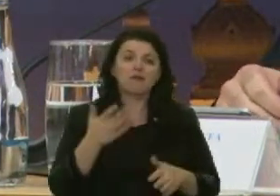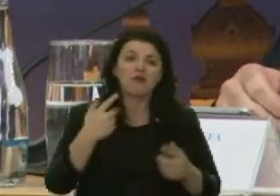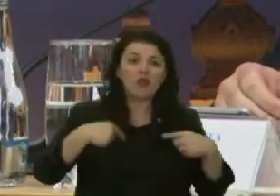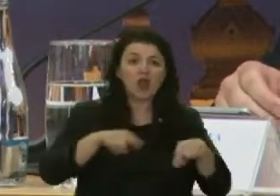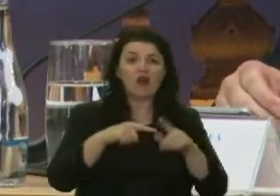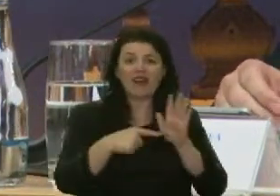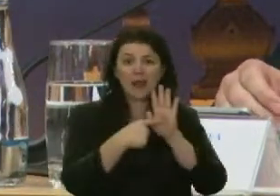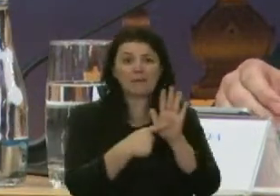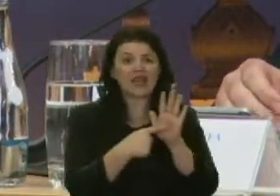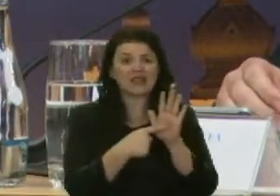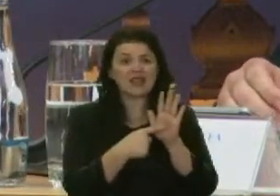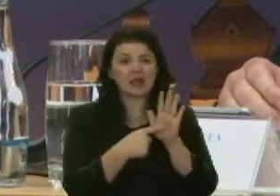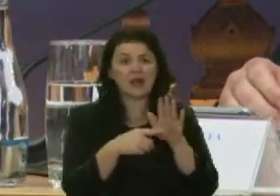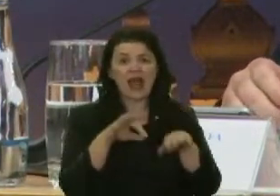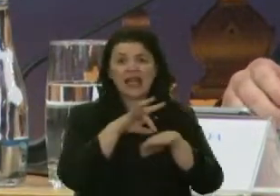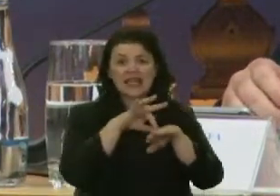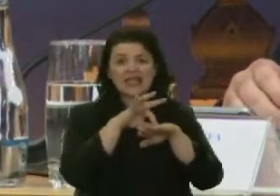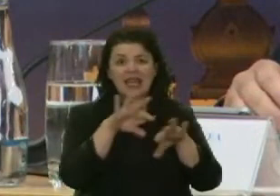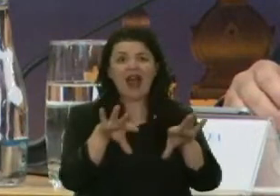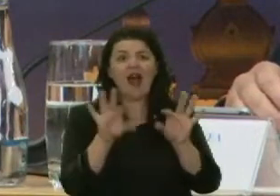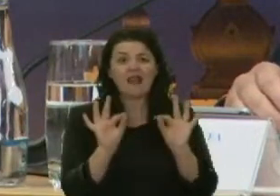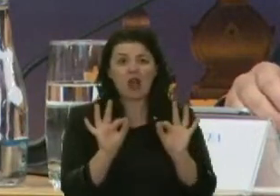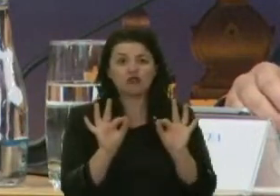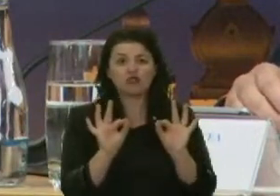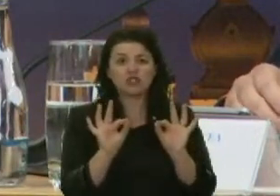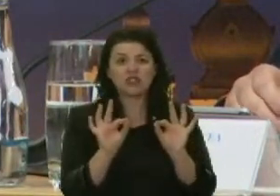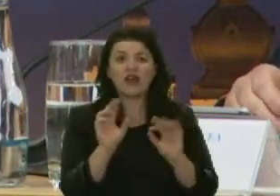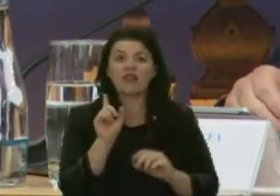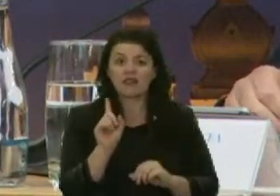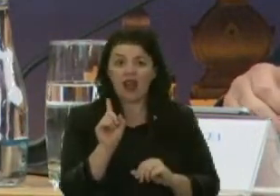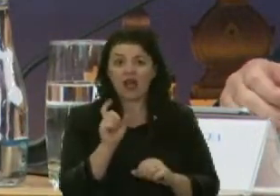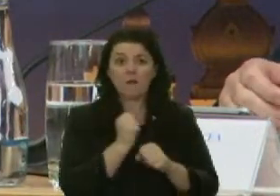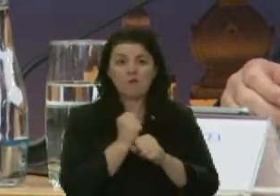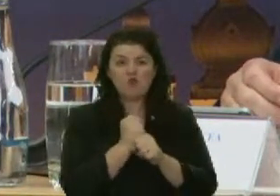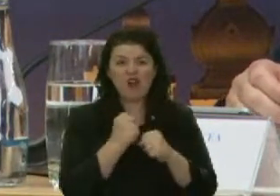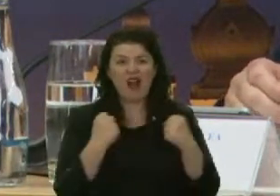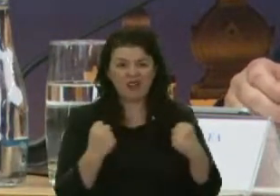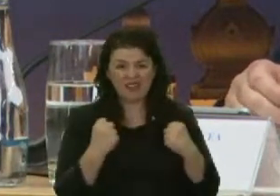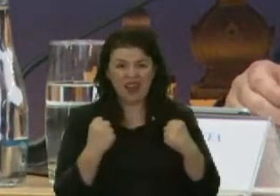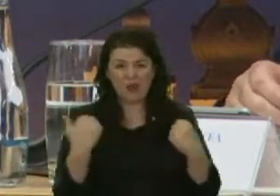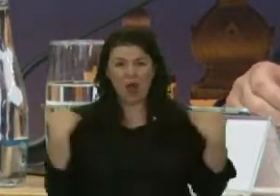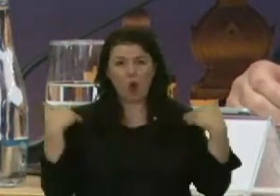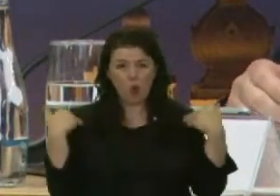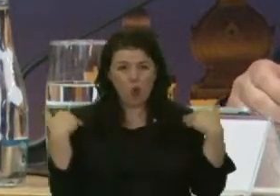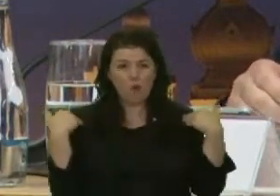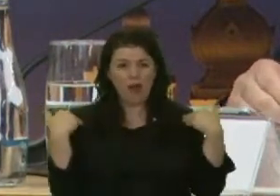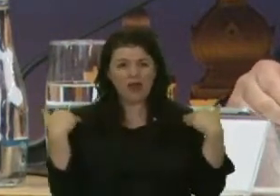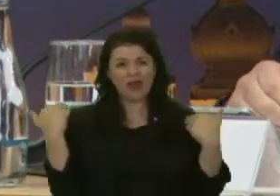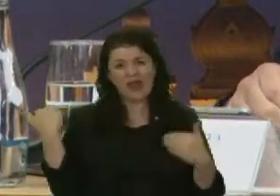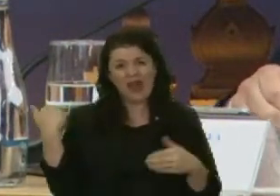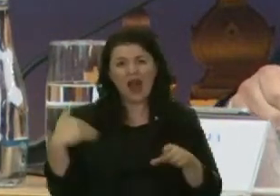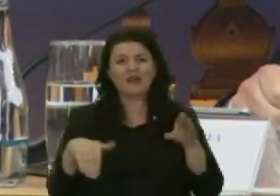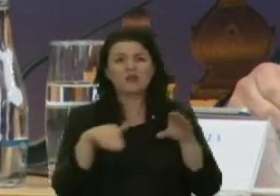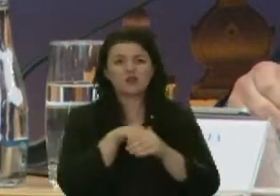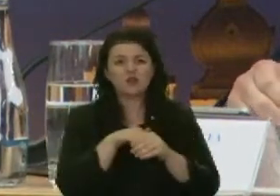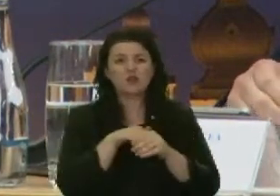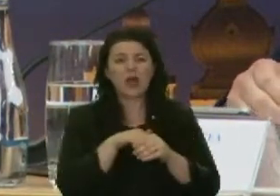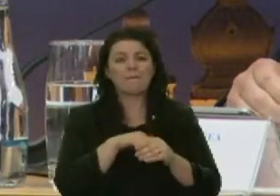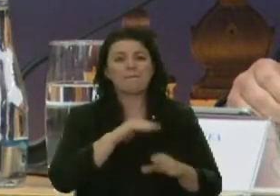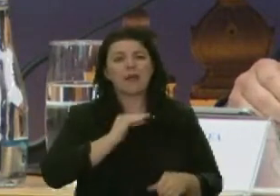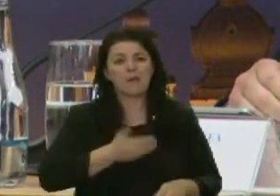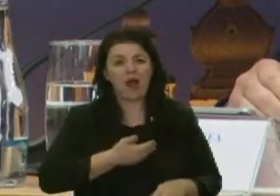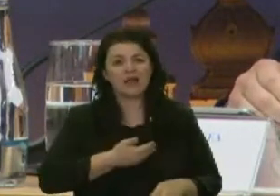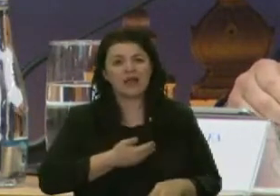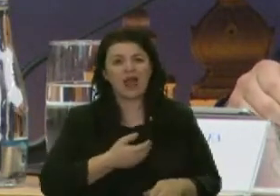dumneavoastră ca lideri aleși dar ă munca grea să știți că este pe umerii acestor oameni din primărie oameni dedicați